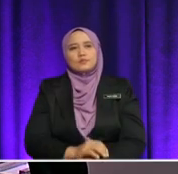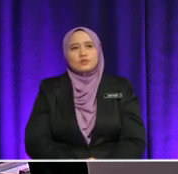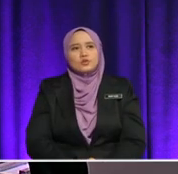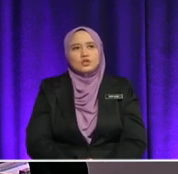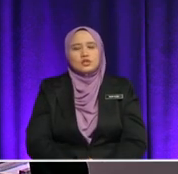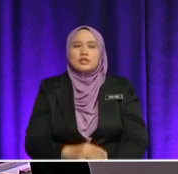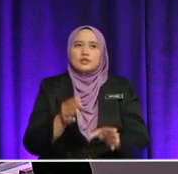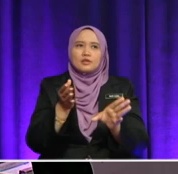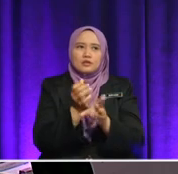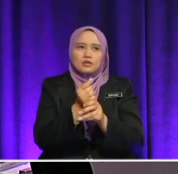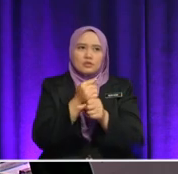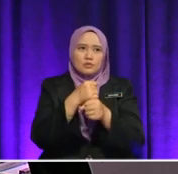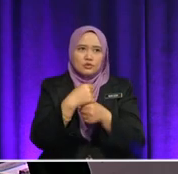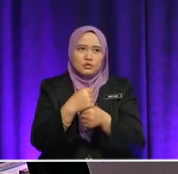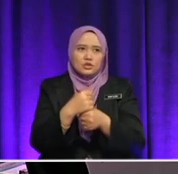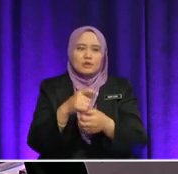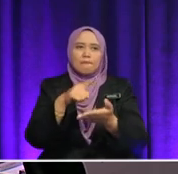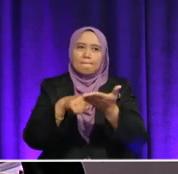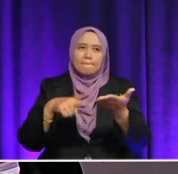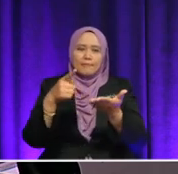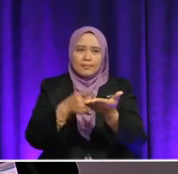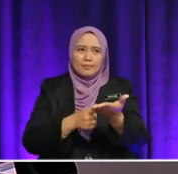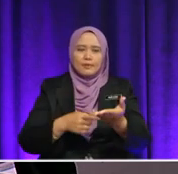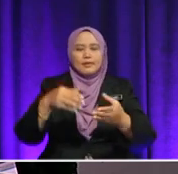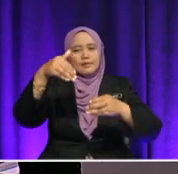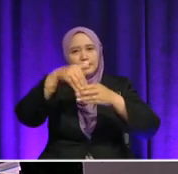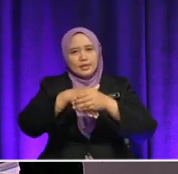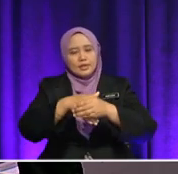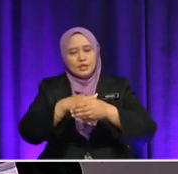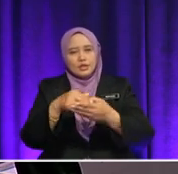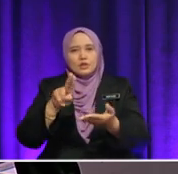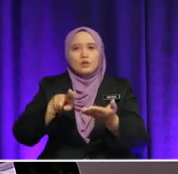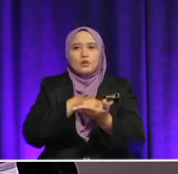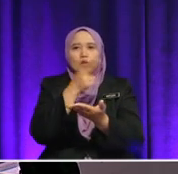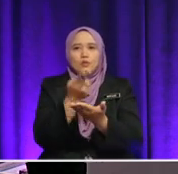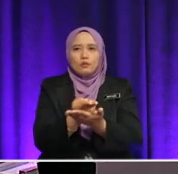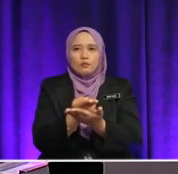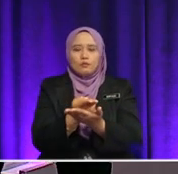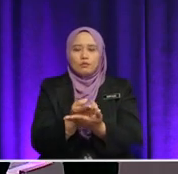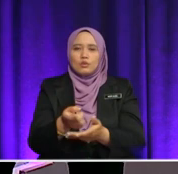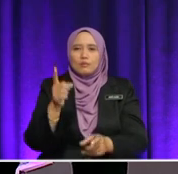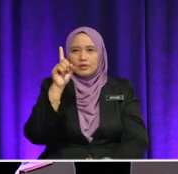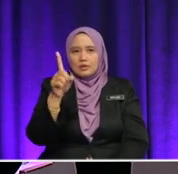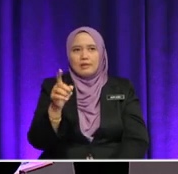terbentuklah binaraga umum yang pertama pada tahun 1950